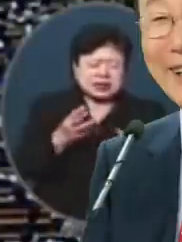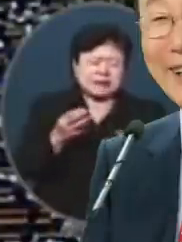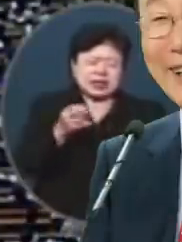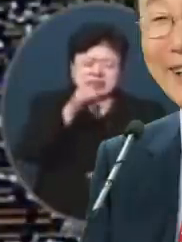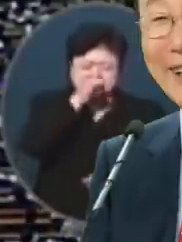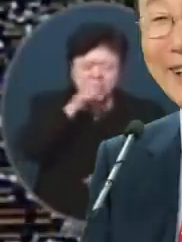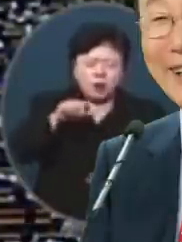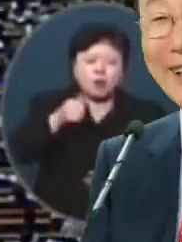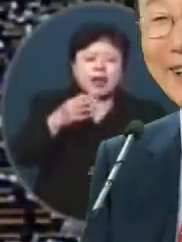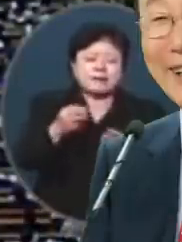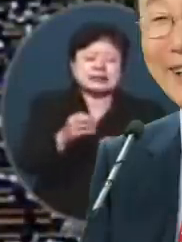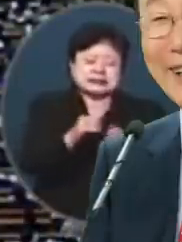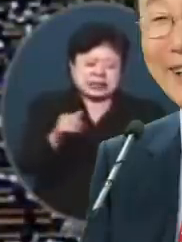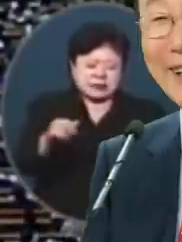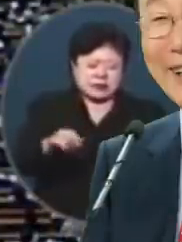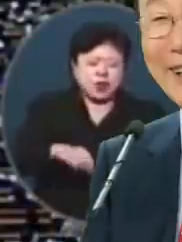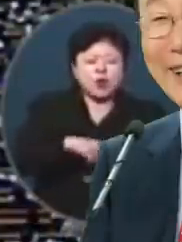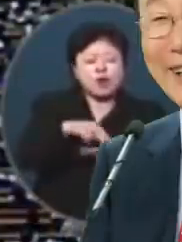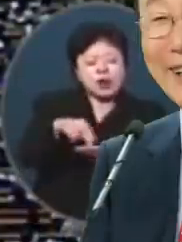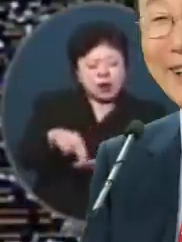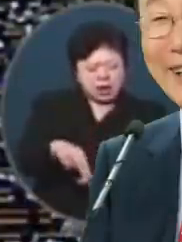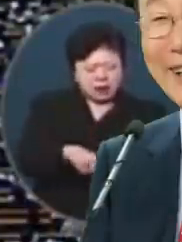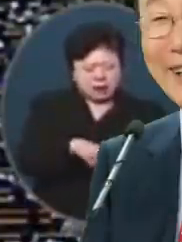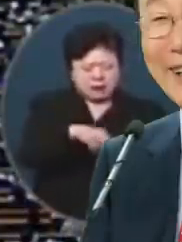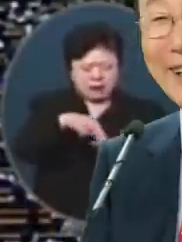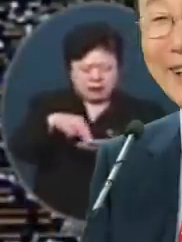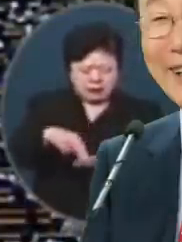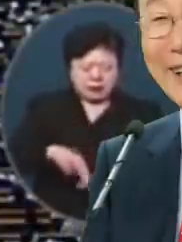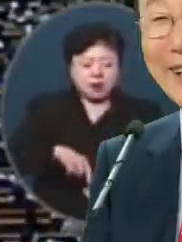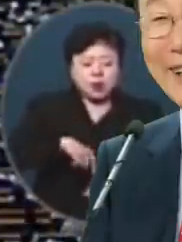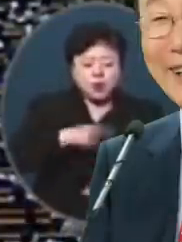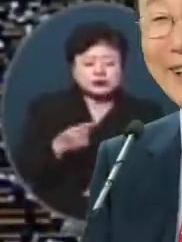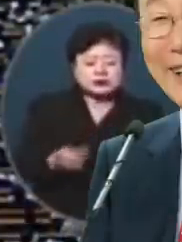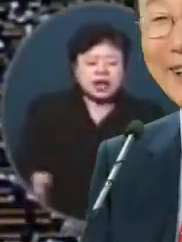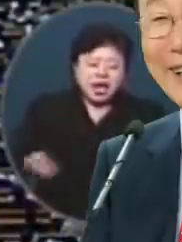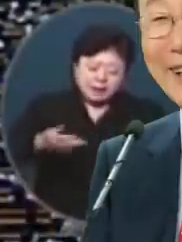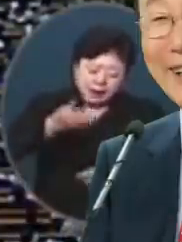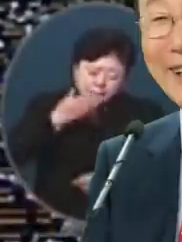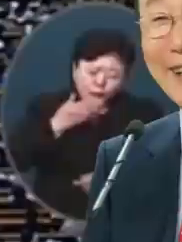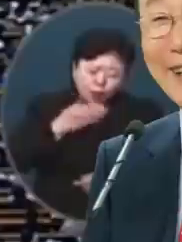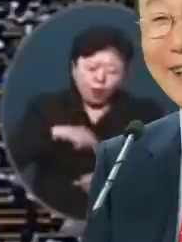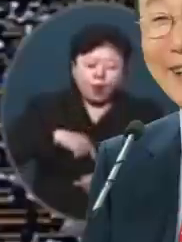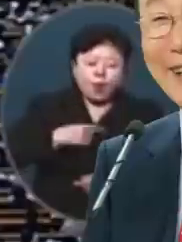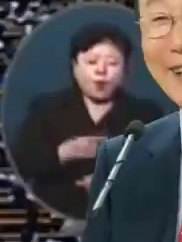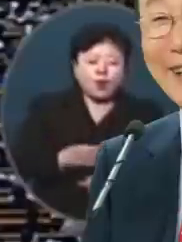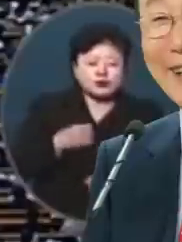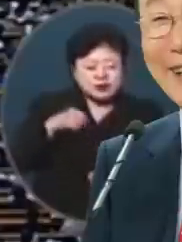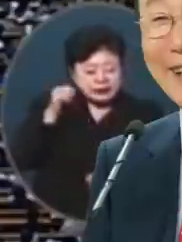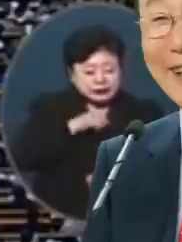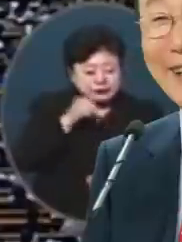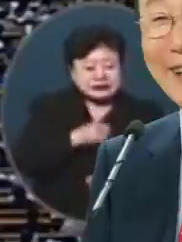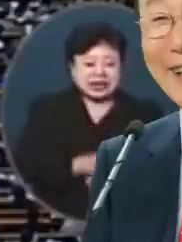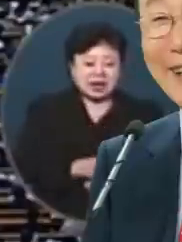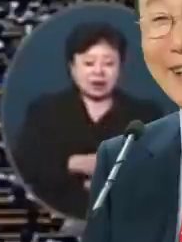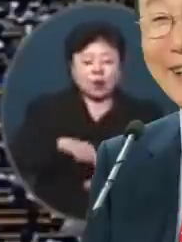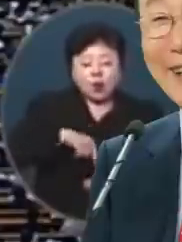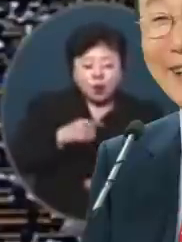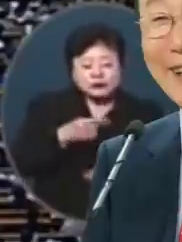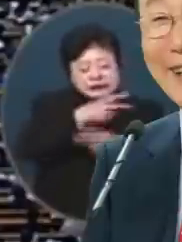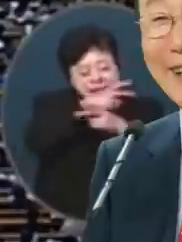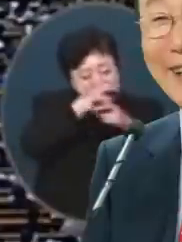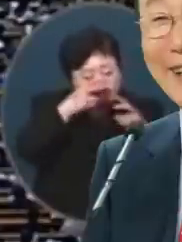삶은 외롭습니다. 혼자 밥 먹고 혼자 취미 생활을 하고 혼자